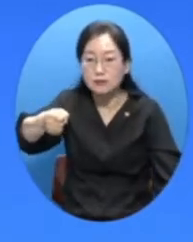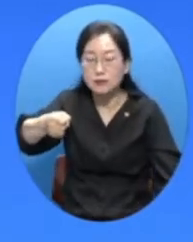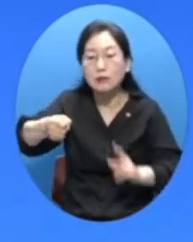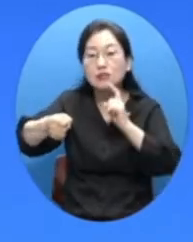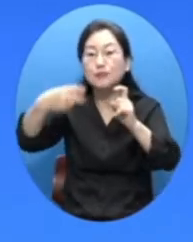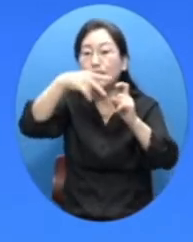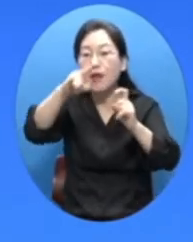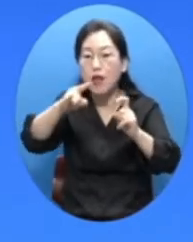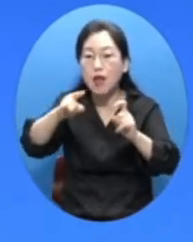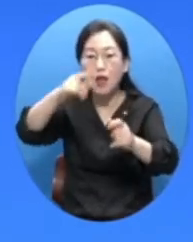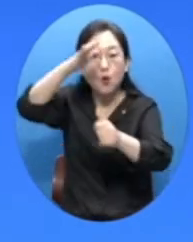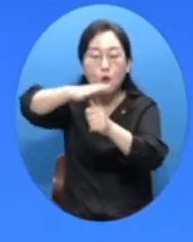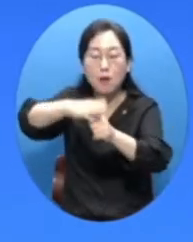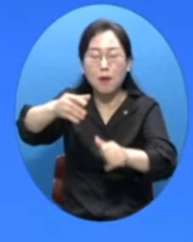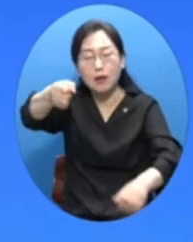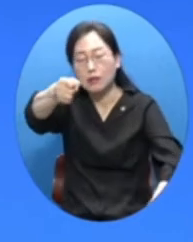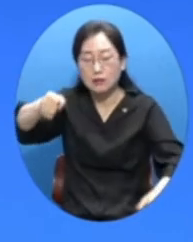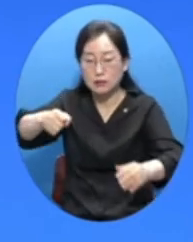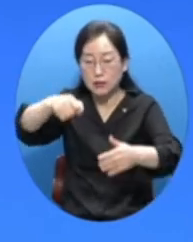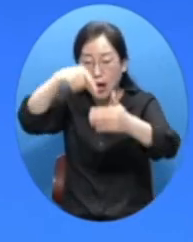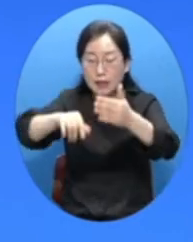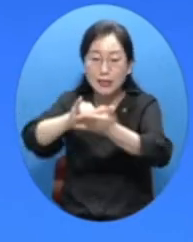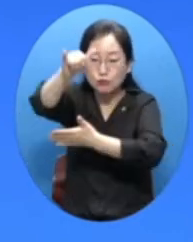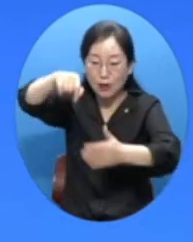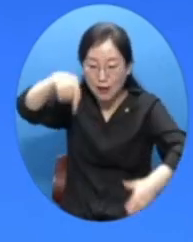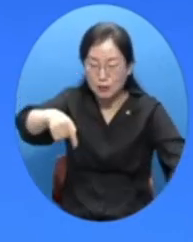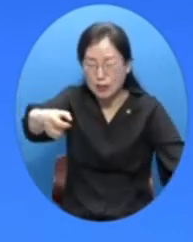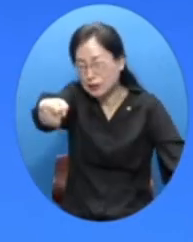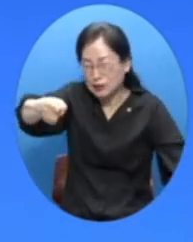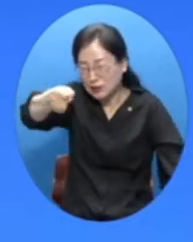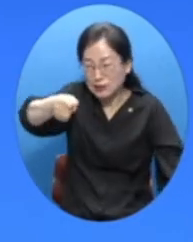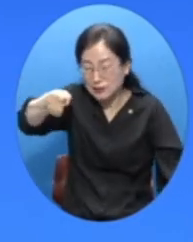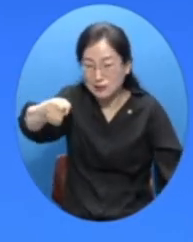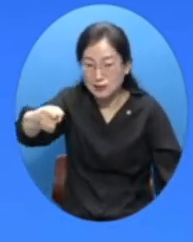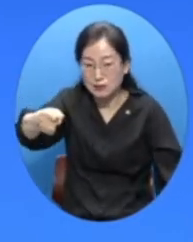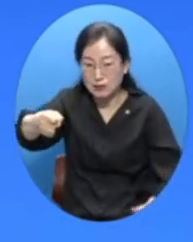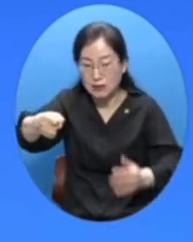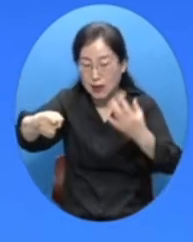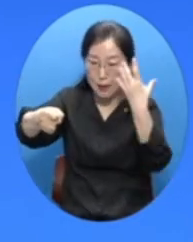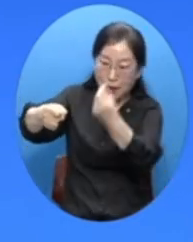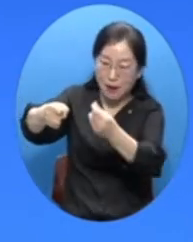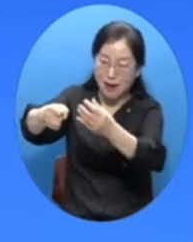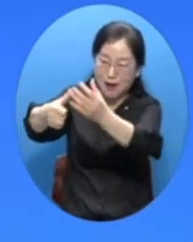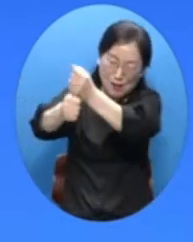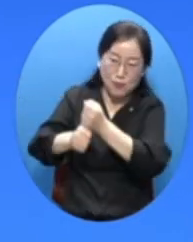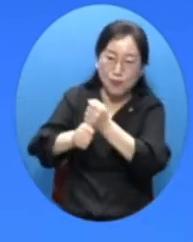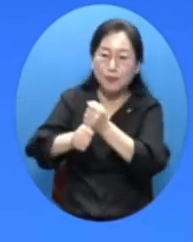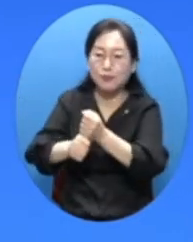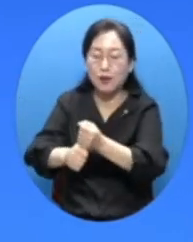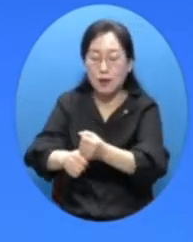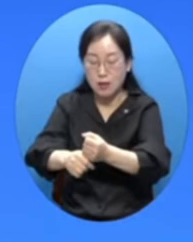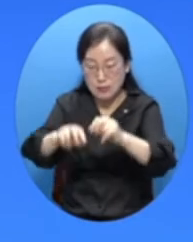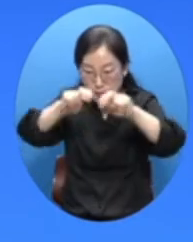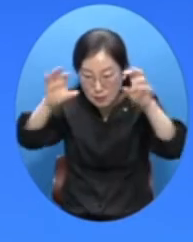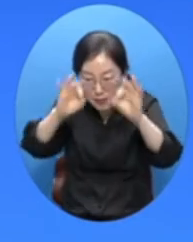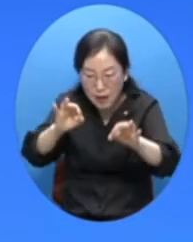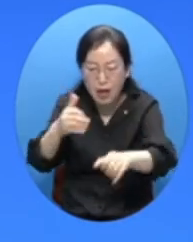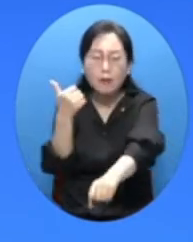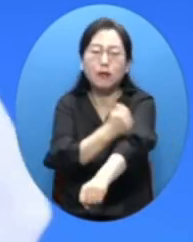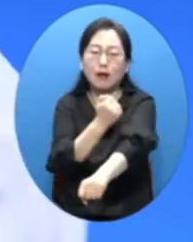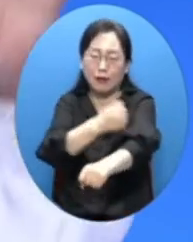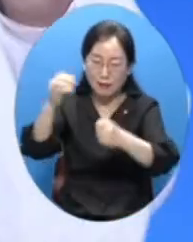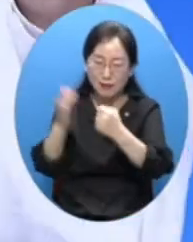창문에 안에서 문을 고리 열다가 문이 안 열려갖고 붙잡혔는데 보니까 마약을 했어요. 그러니까